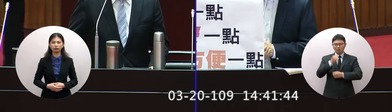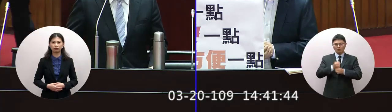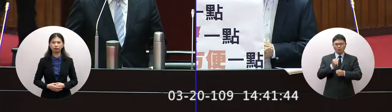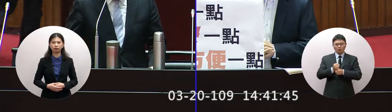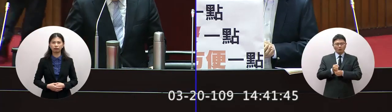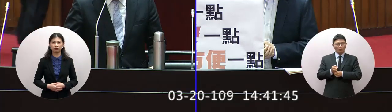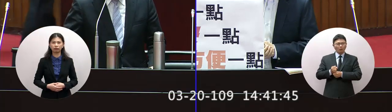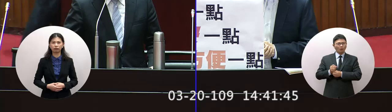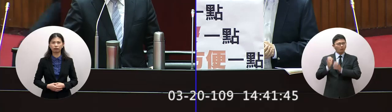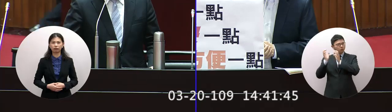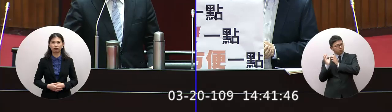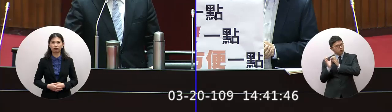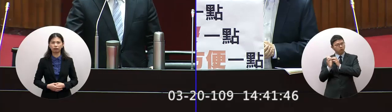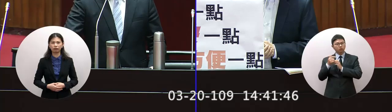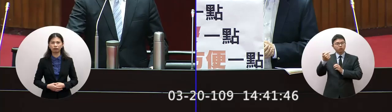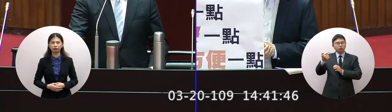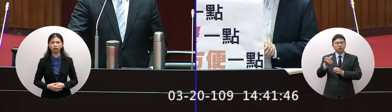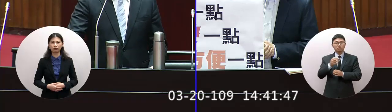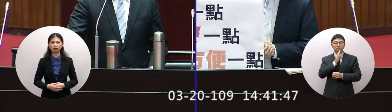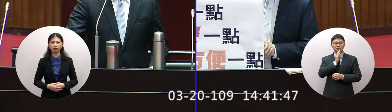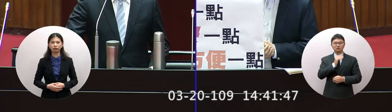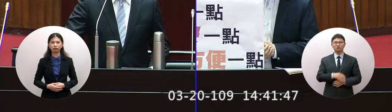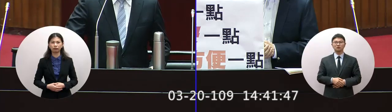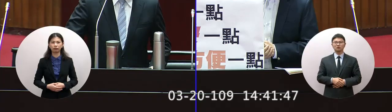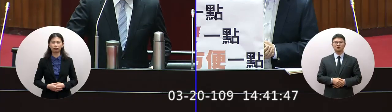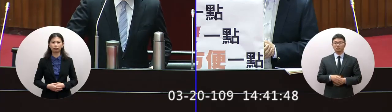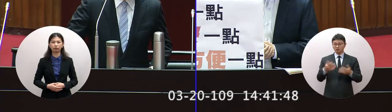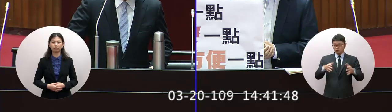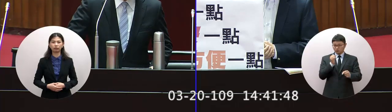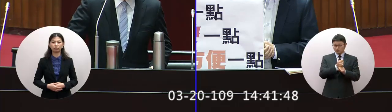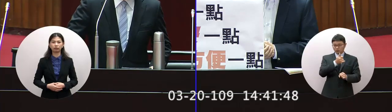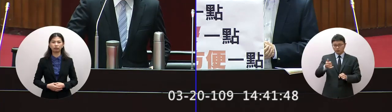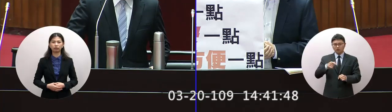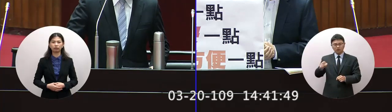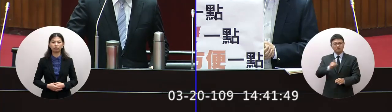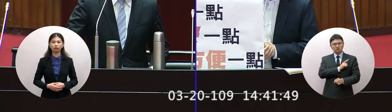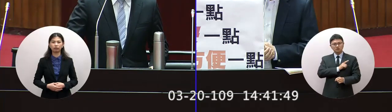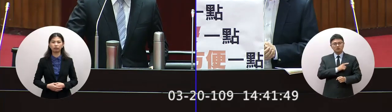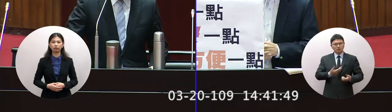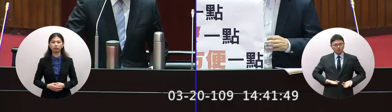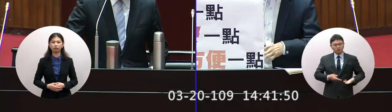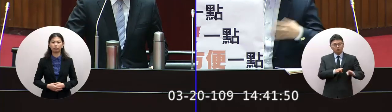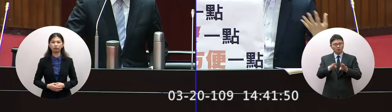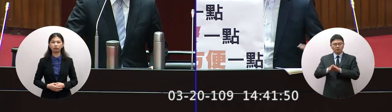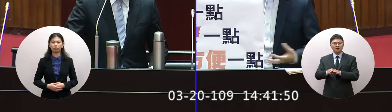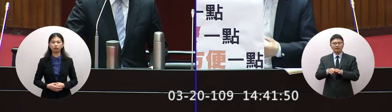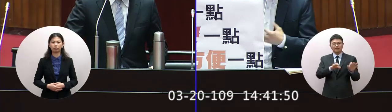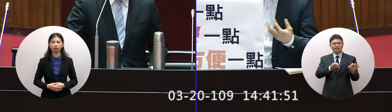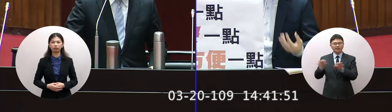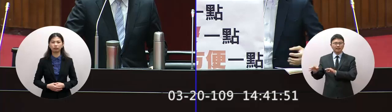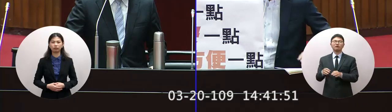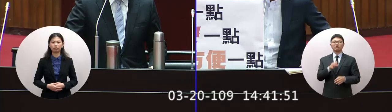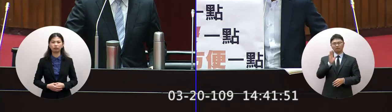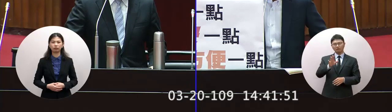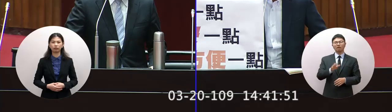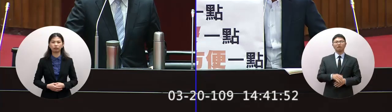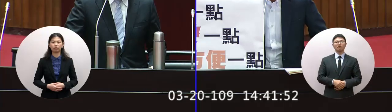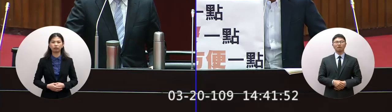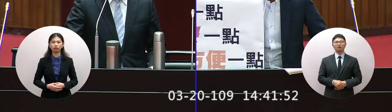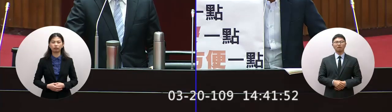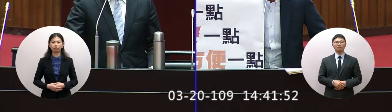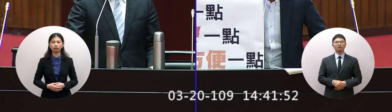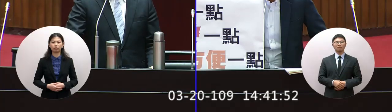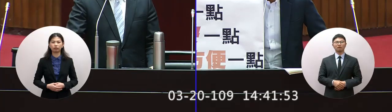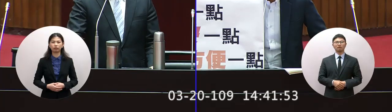加的很多啦，那甚至有许多的员工造成他的休假可能都受到了延迟啦，因为他真的为了配合这样的一个政策。